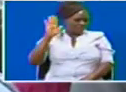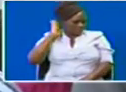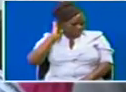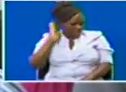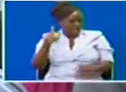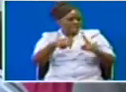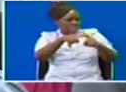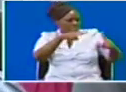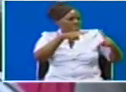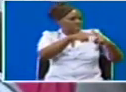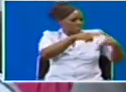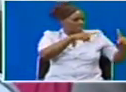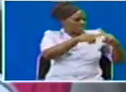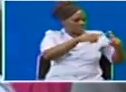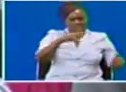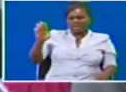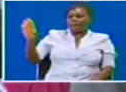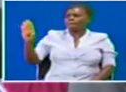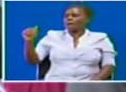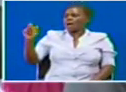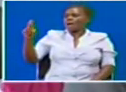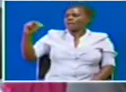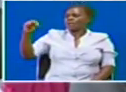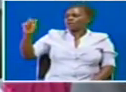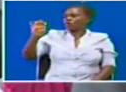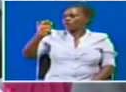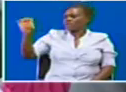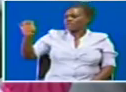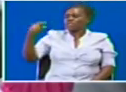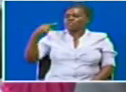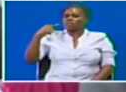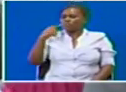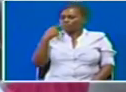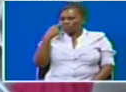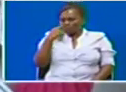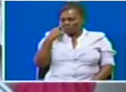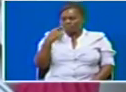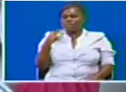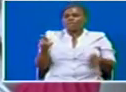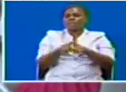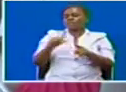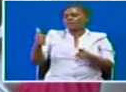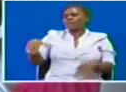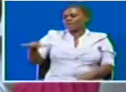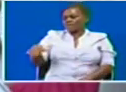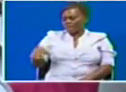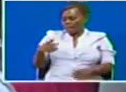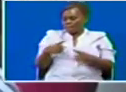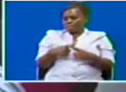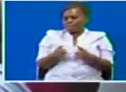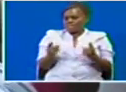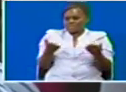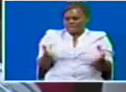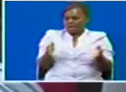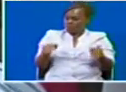vya mauaji katika maeneo ya Baringo, eneo la East Pokot pale katika eneo bunge la Tiati na maeneo mengine tu pale chini, lakini hata hivyo